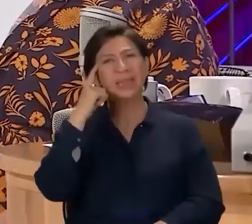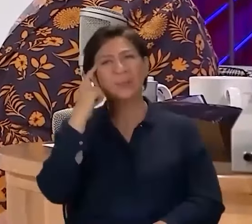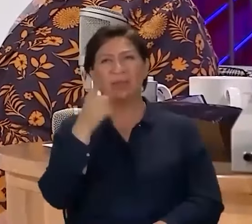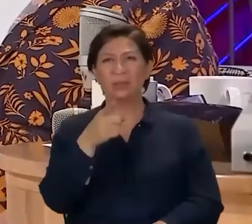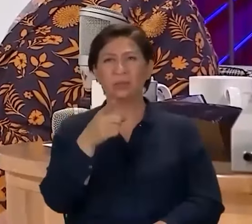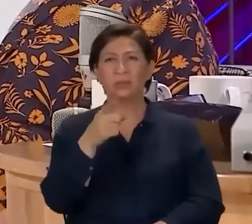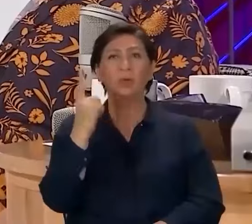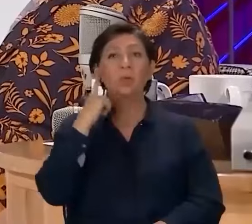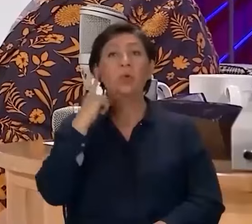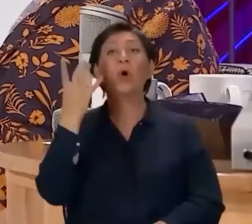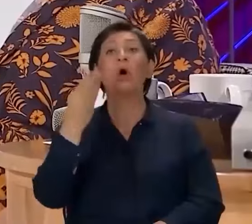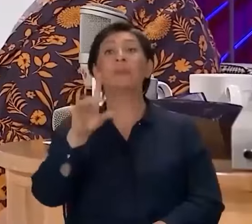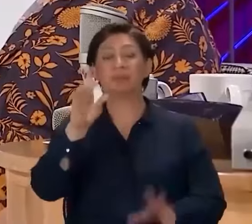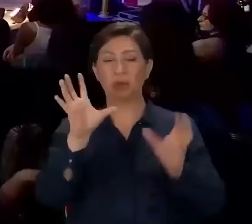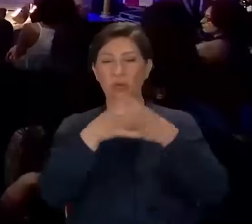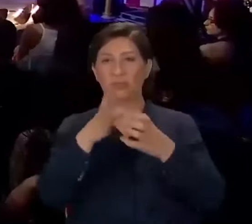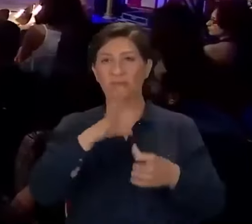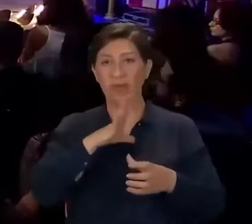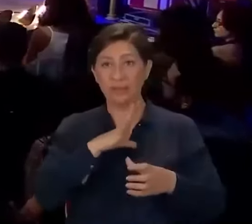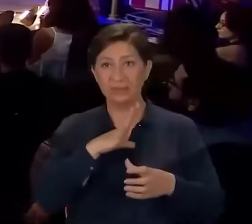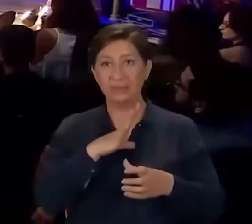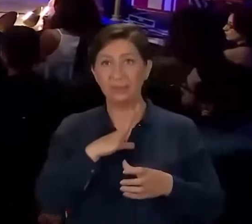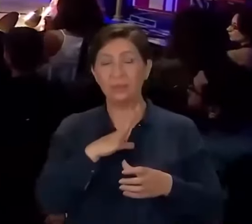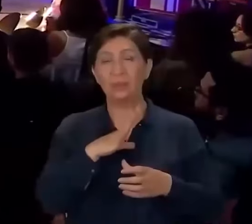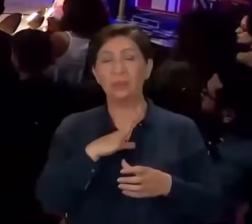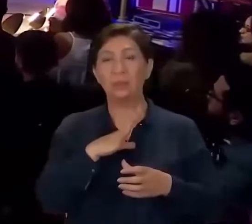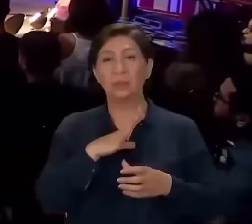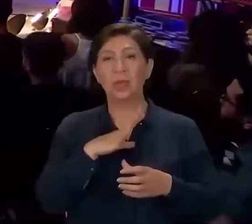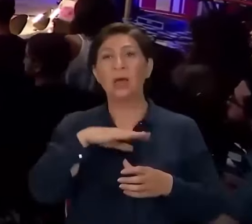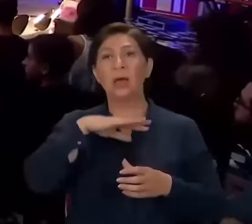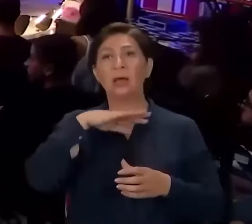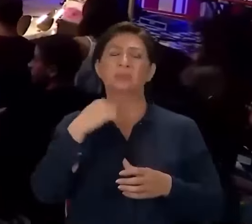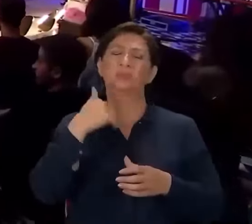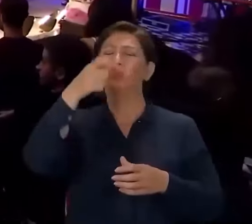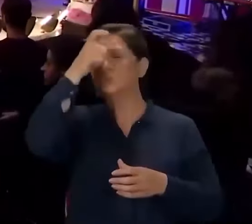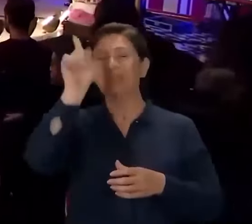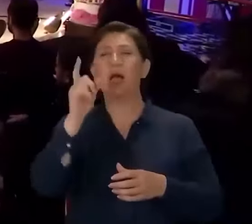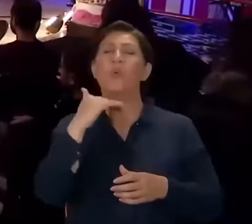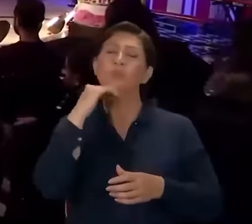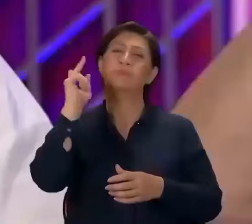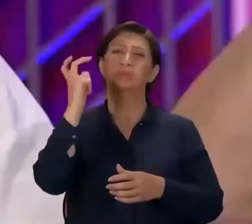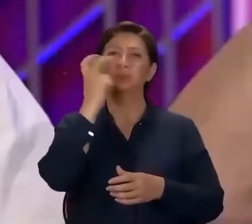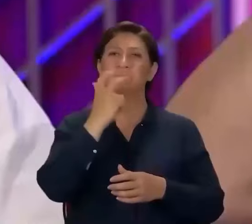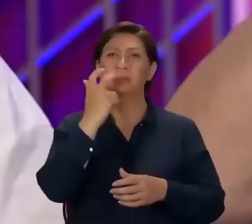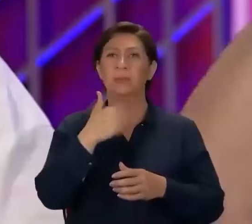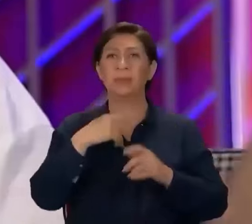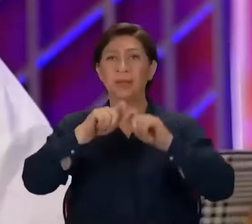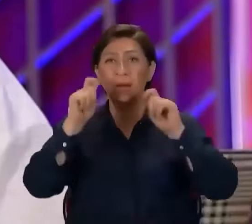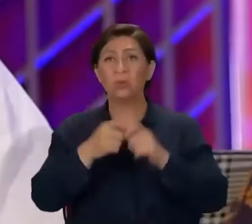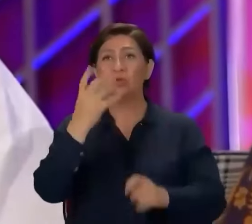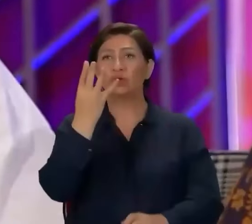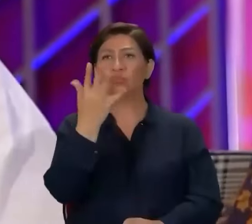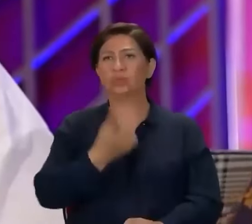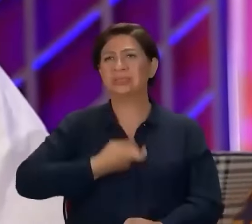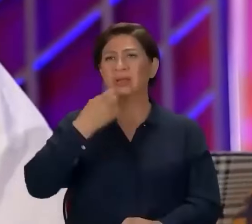tahminen. Ünlü olmadan önce bir grubum vardı Monopop diye. Yabancı söylüyorduk komple. Benim rekorum